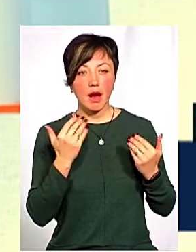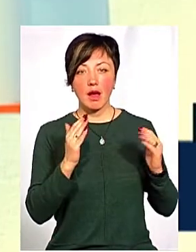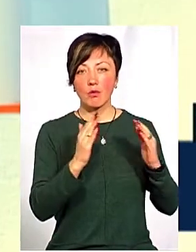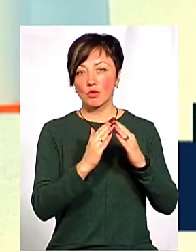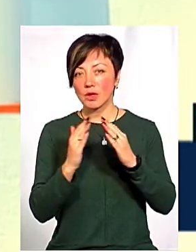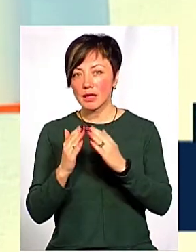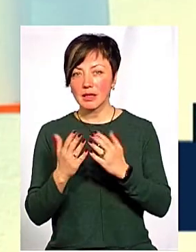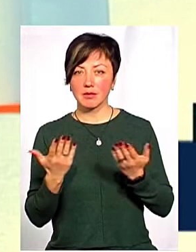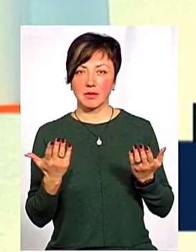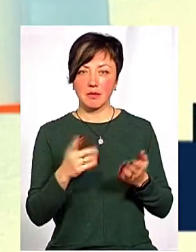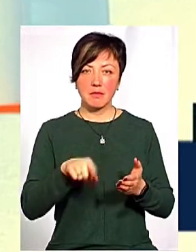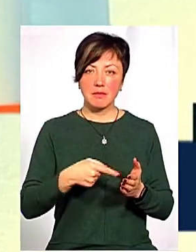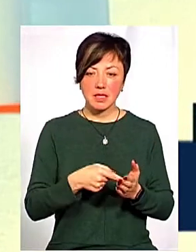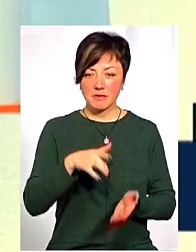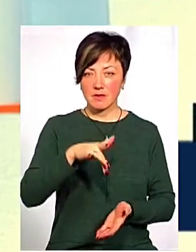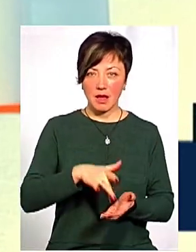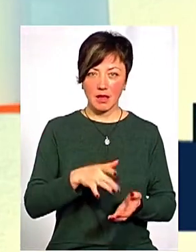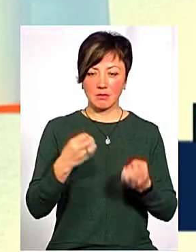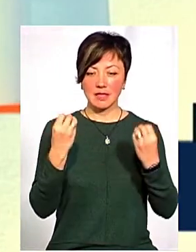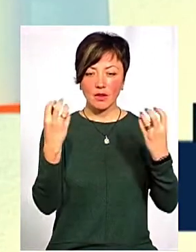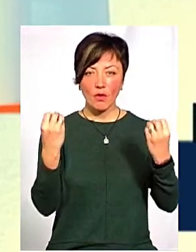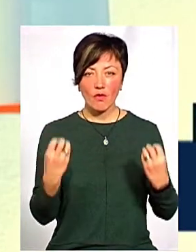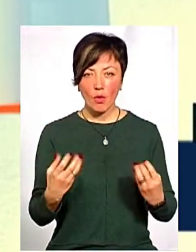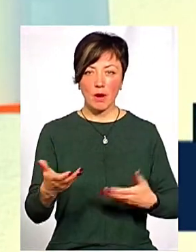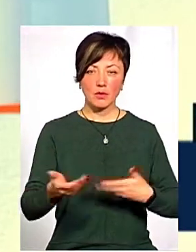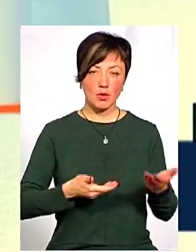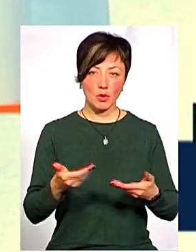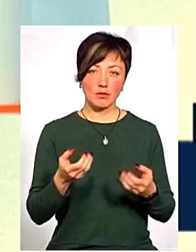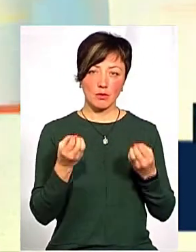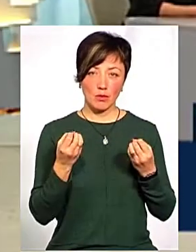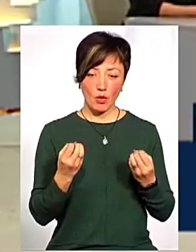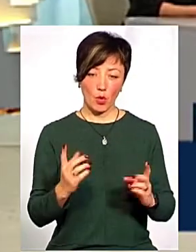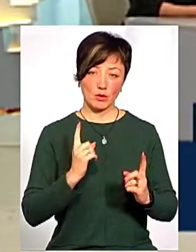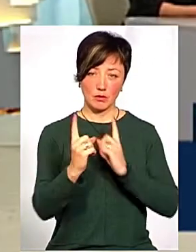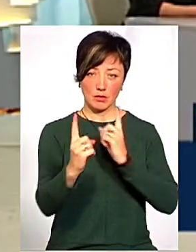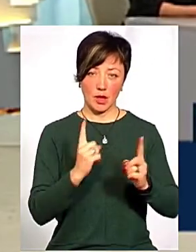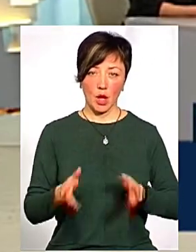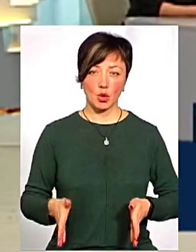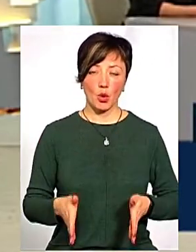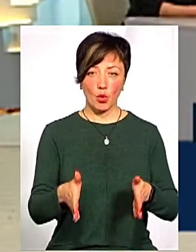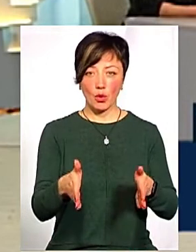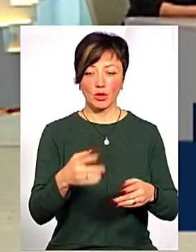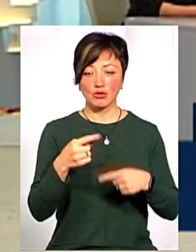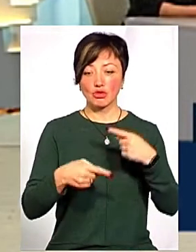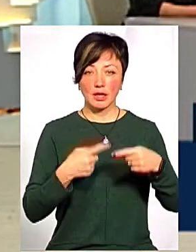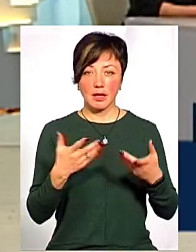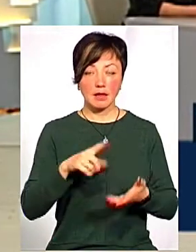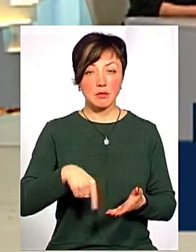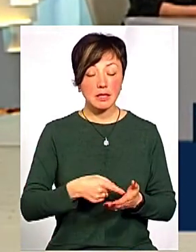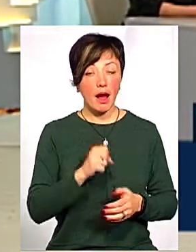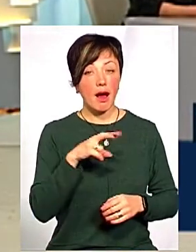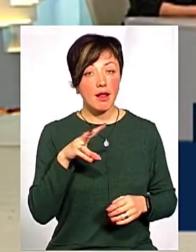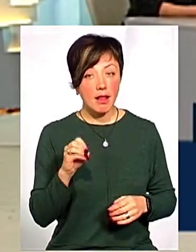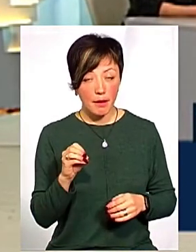будинків великих, не так, як там по місту Хмельницькому їдемо, світлофори, пішоходи. Це просто проїзна дорога, проїзна через якесь місто.